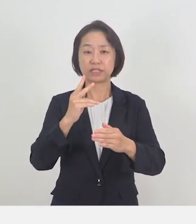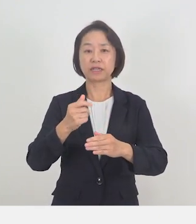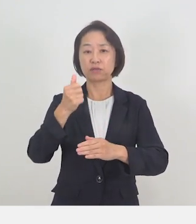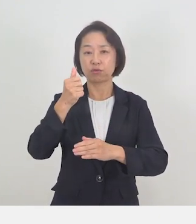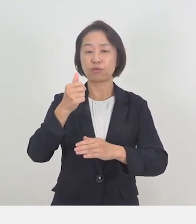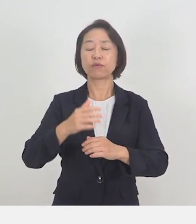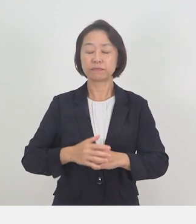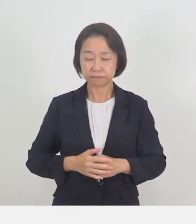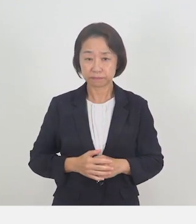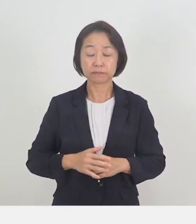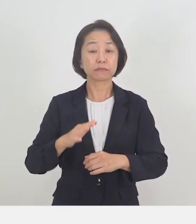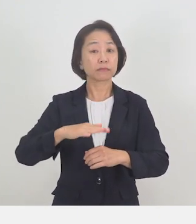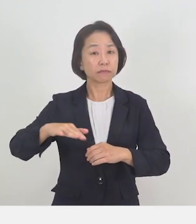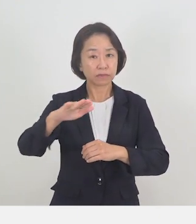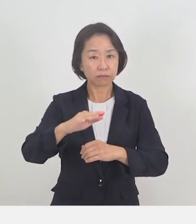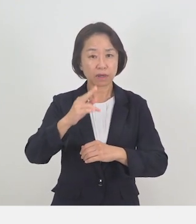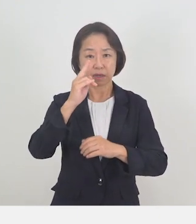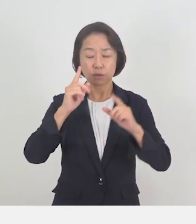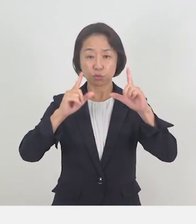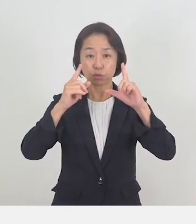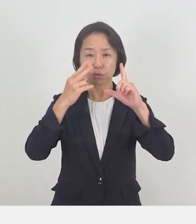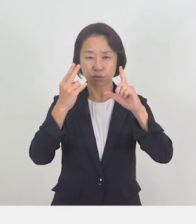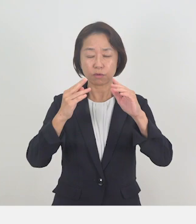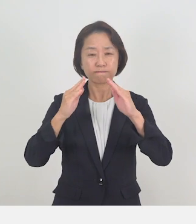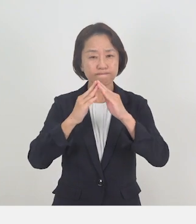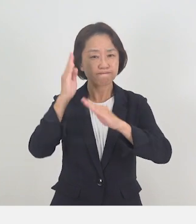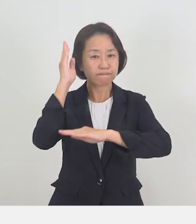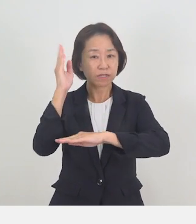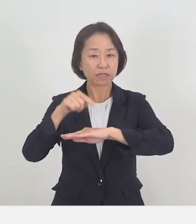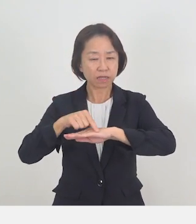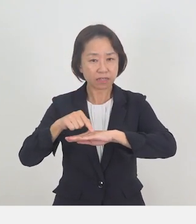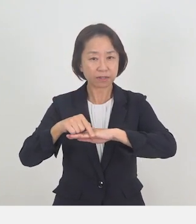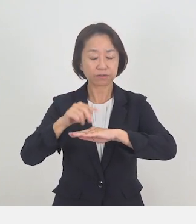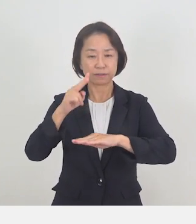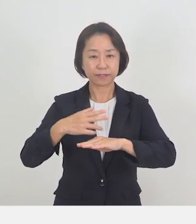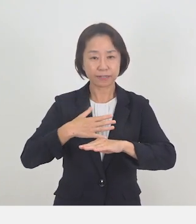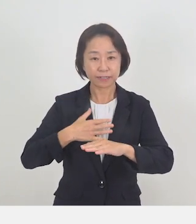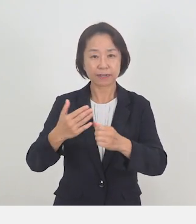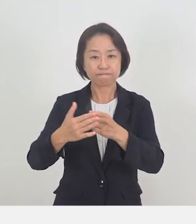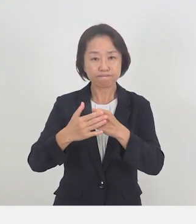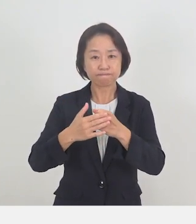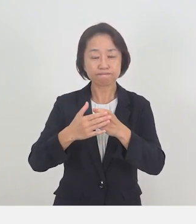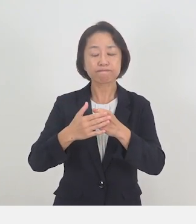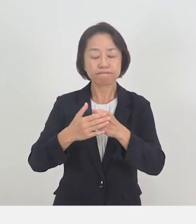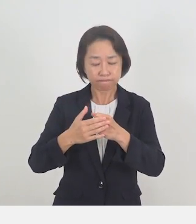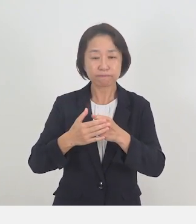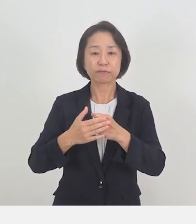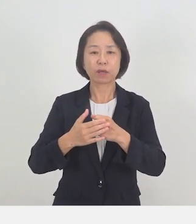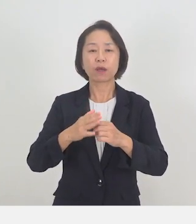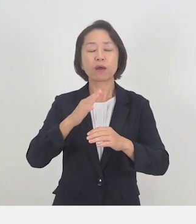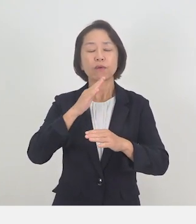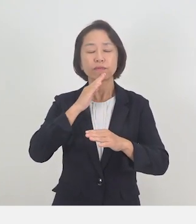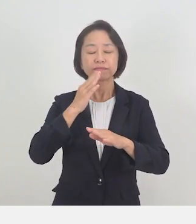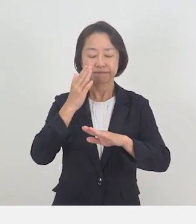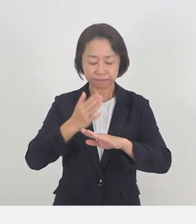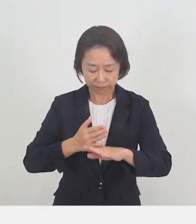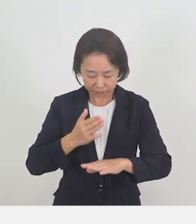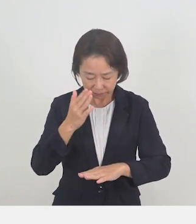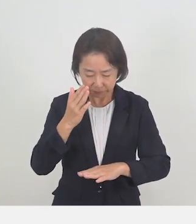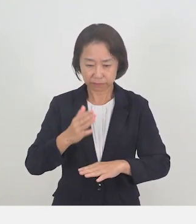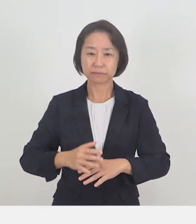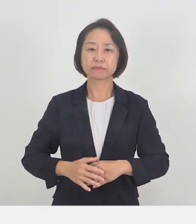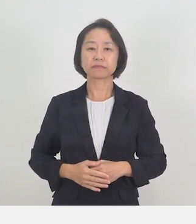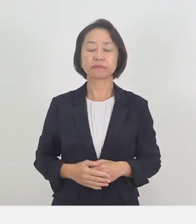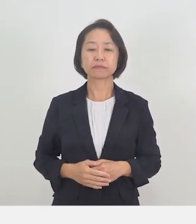様におかれましては東京都の様々な住宅政策に広くご理解とご協力をいただきこの場をお借りしまして心より